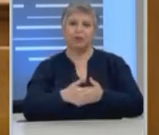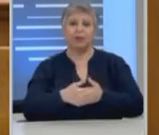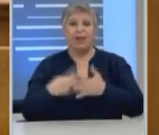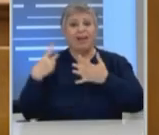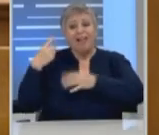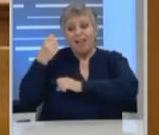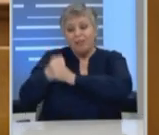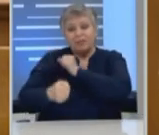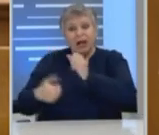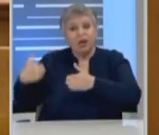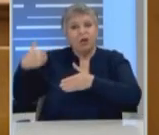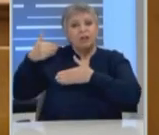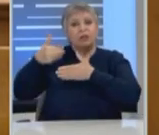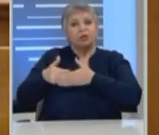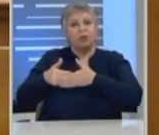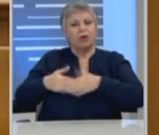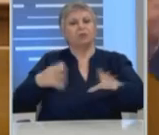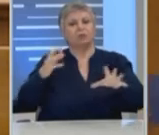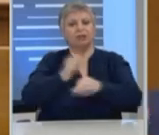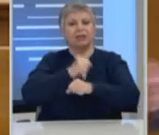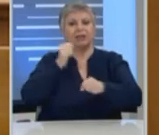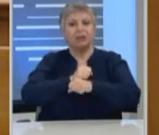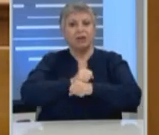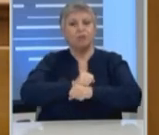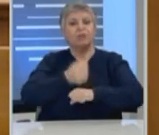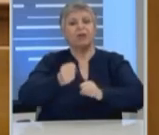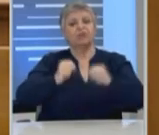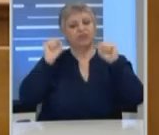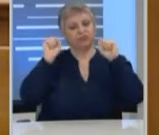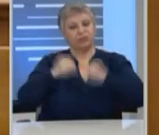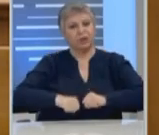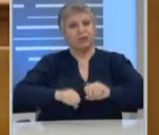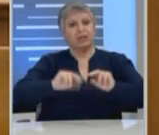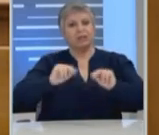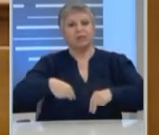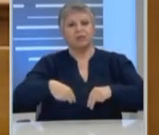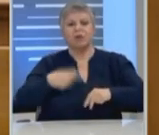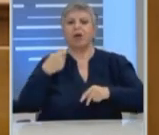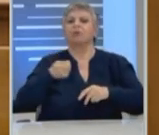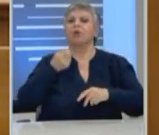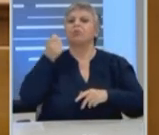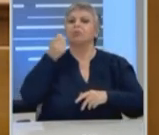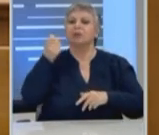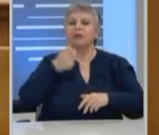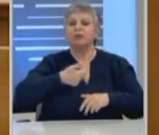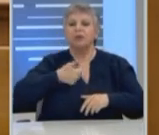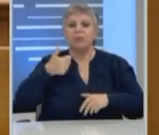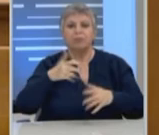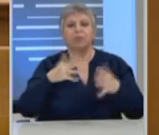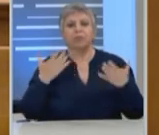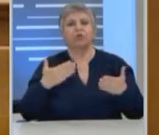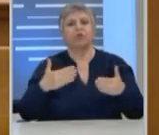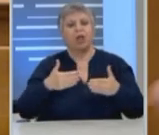μια συνολική συμφωνία που περιλαμβάνει και το χρέος και άρα περιλαμβάνει και το διάδρομο, το μεσοπρόθεσμο για